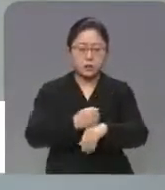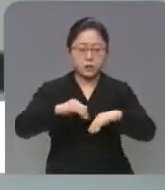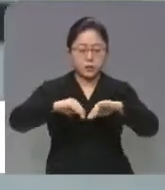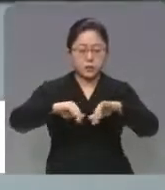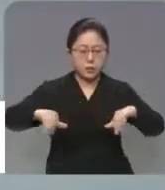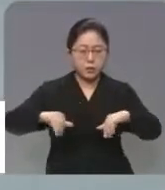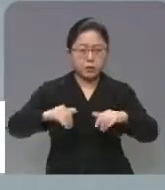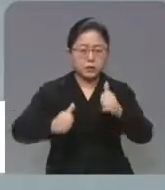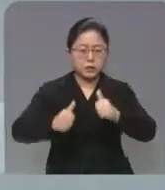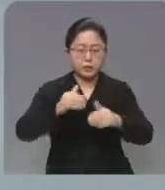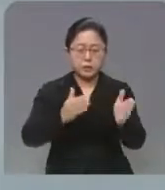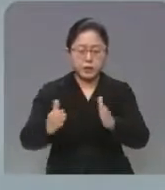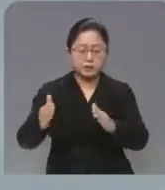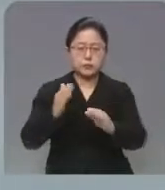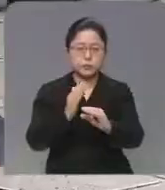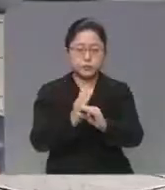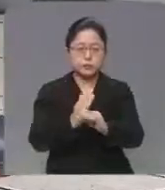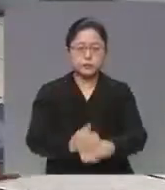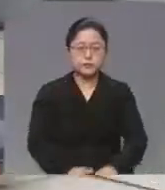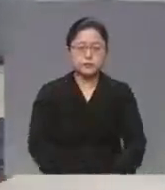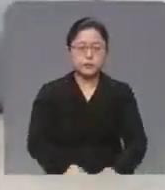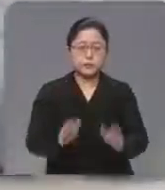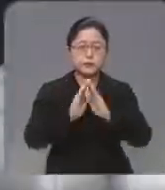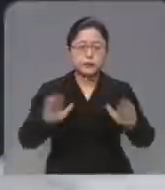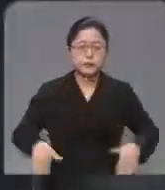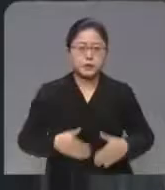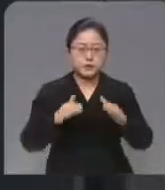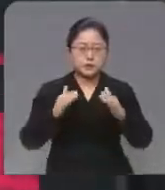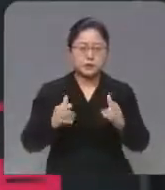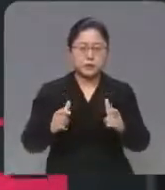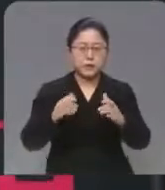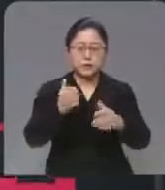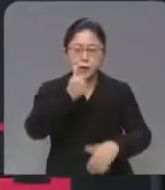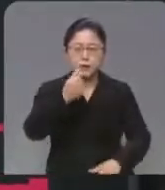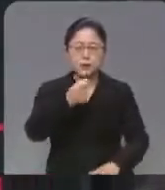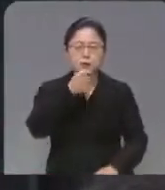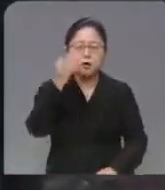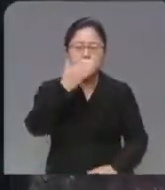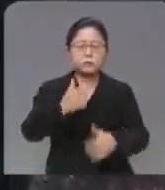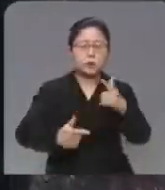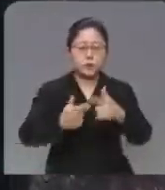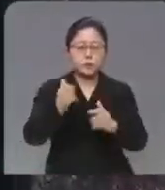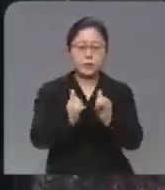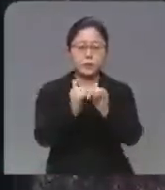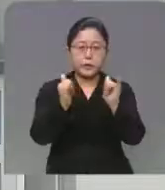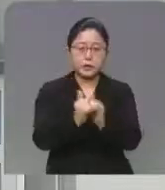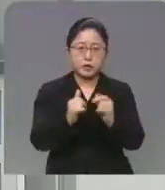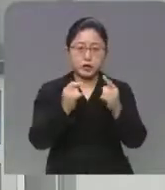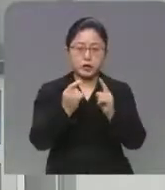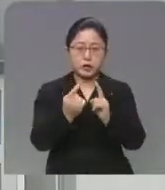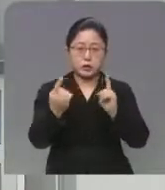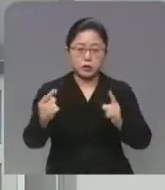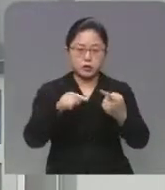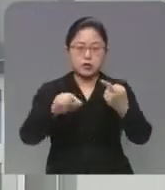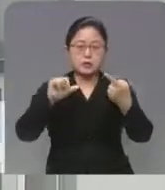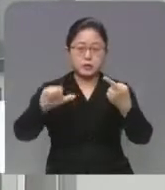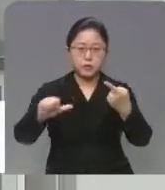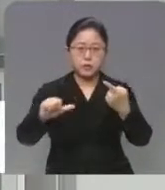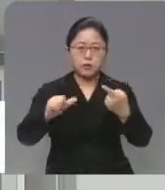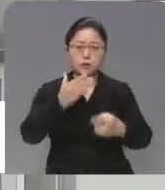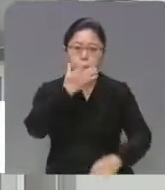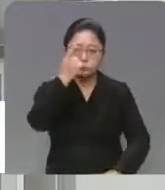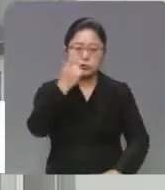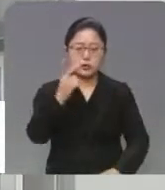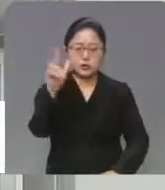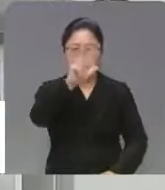시험 대책을 마련하고 있습니다. 전남은 현재 광양과 여수, 목포가 사회적 거리두기 1.5단계를 시행 중이고